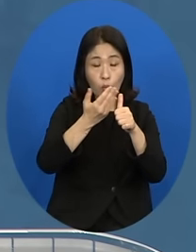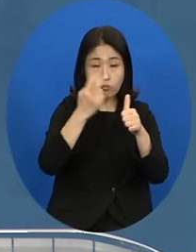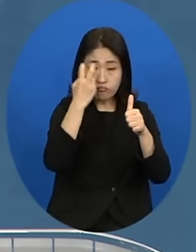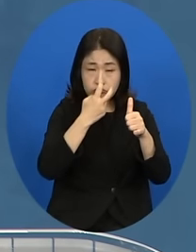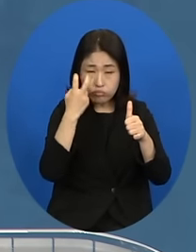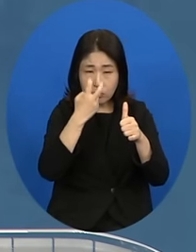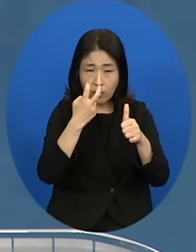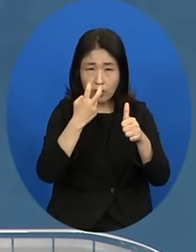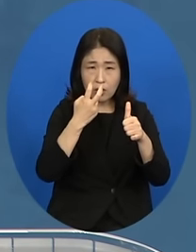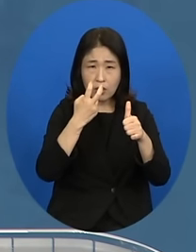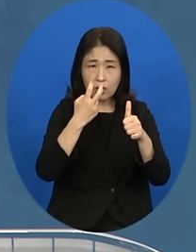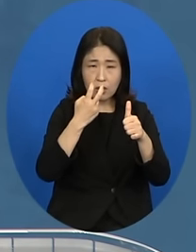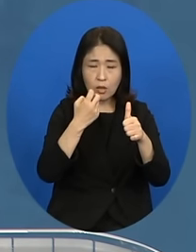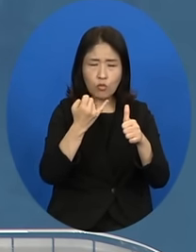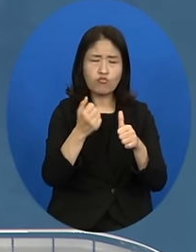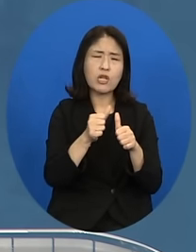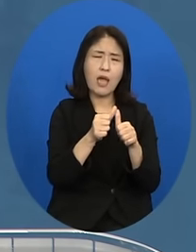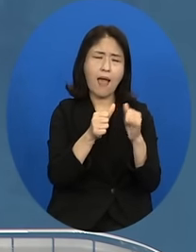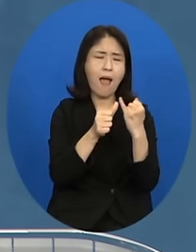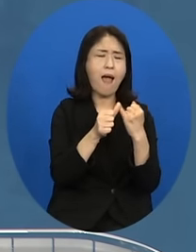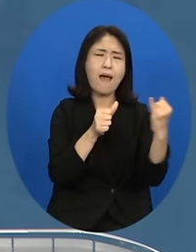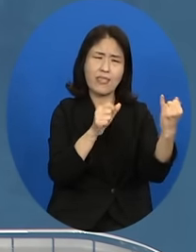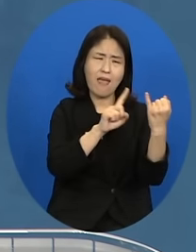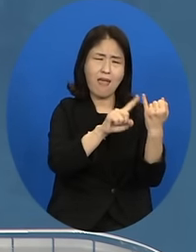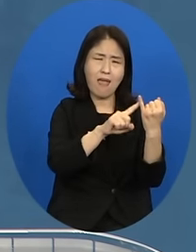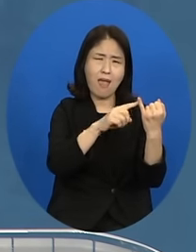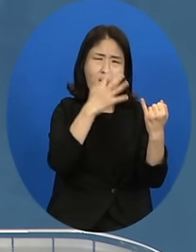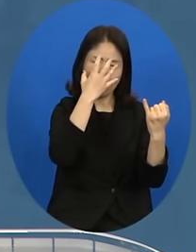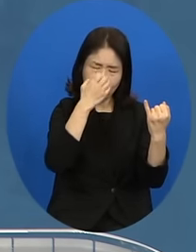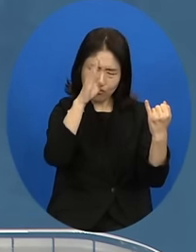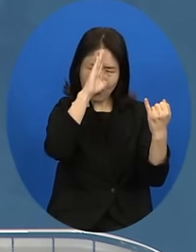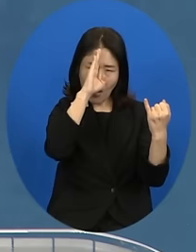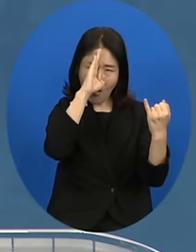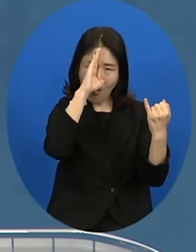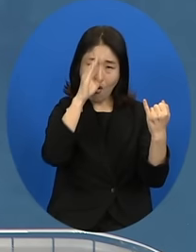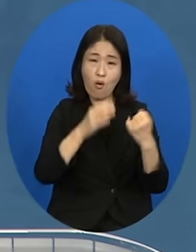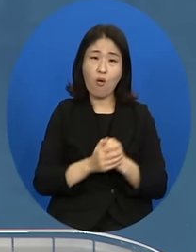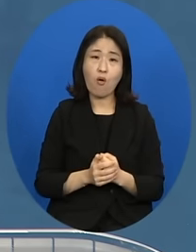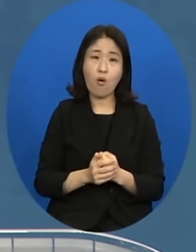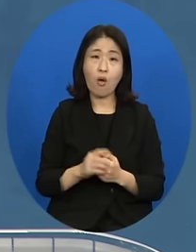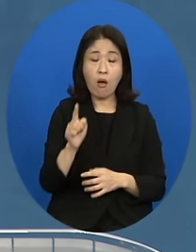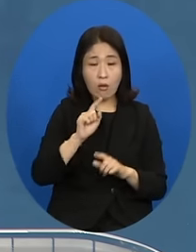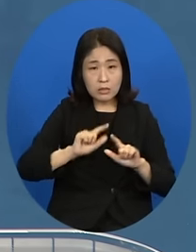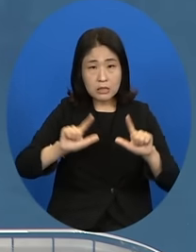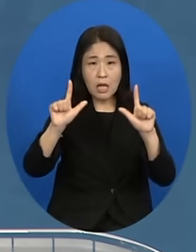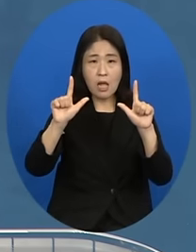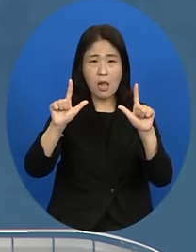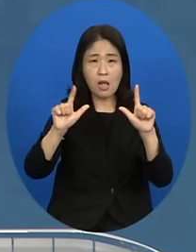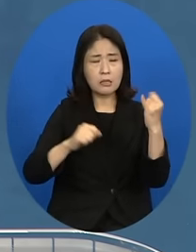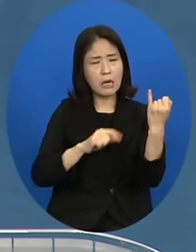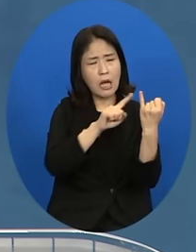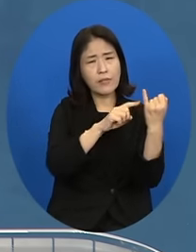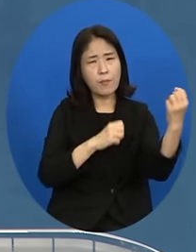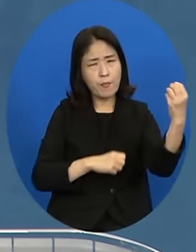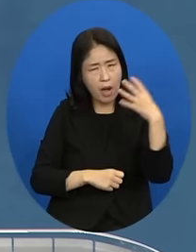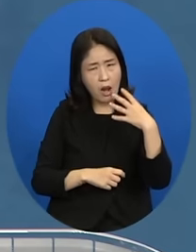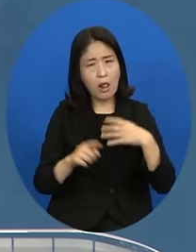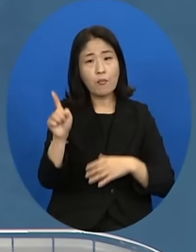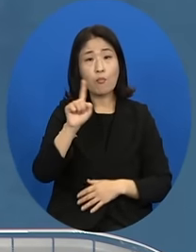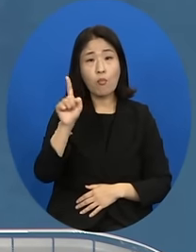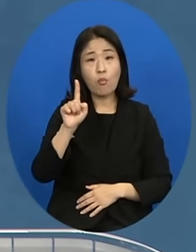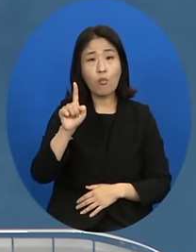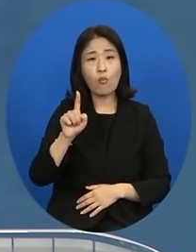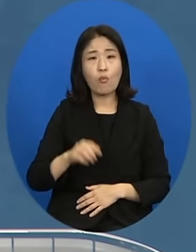아내에게 우울증이 찾아왔어요. 그리고 집에 어느 한 날 들어갔더니 아내가 기다리고 있다가